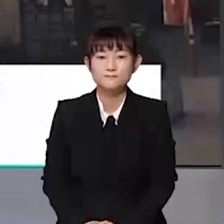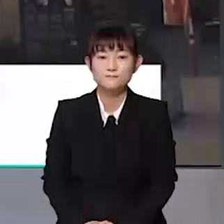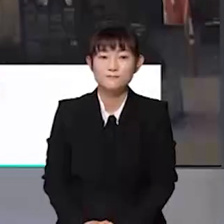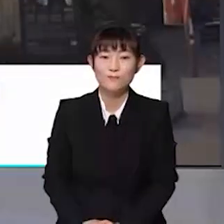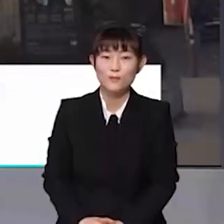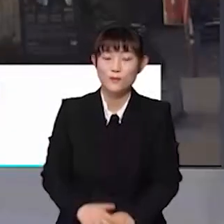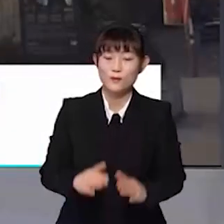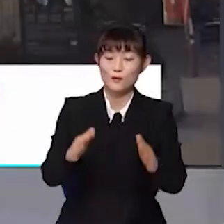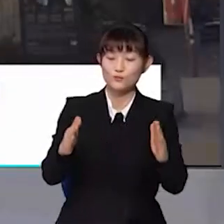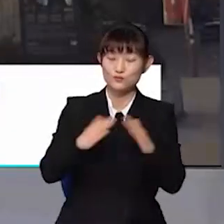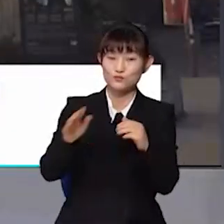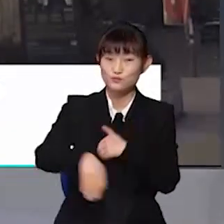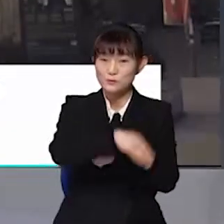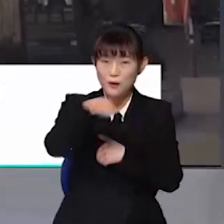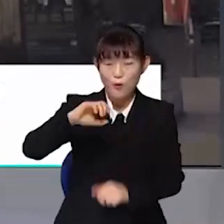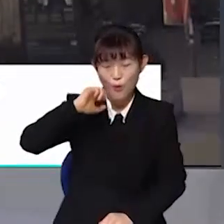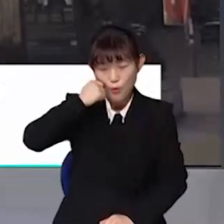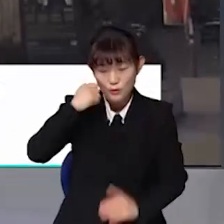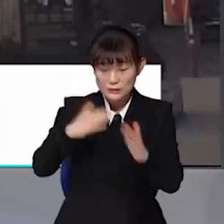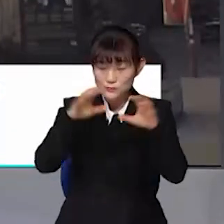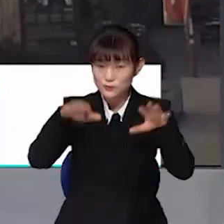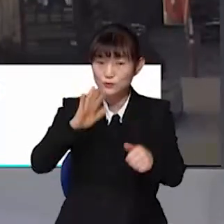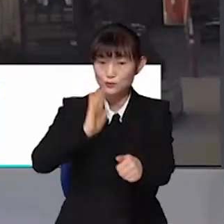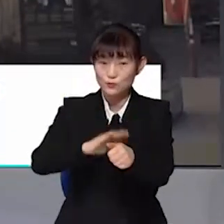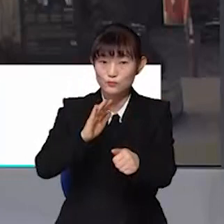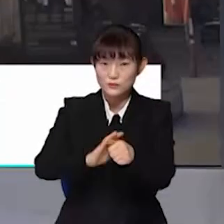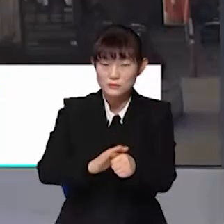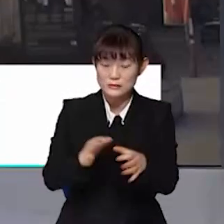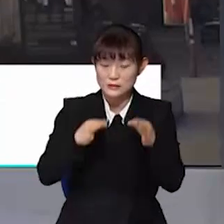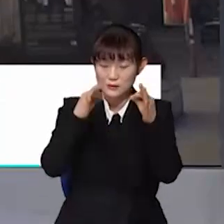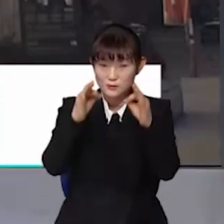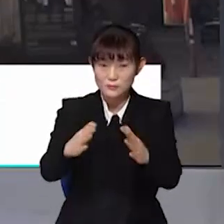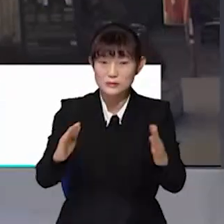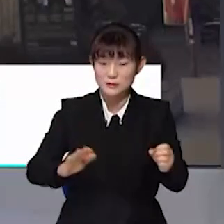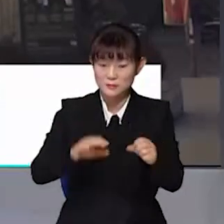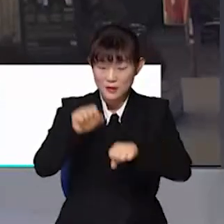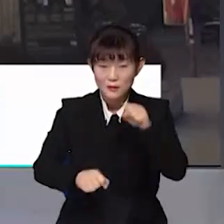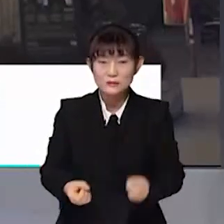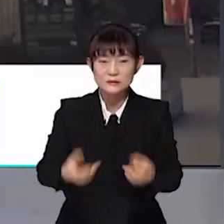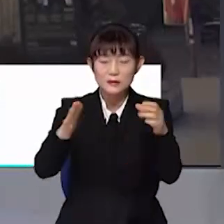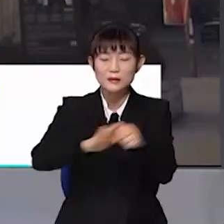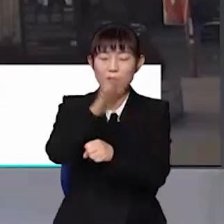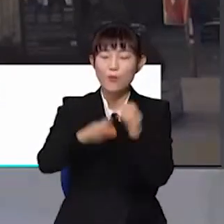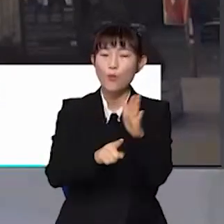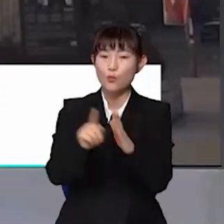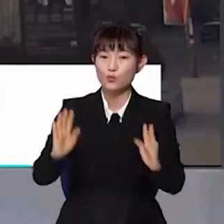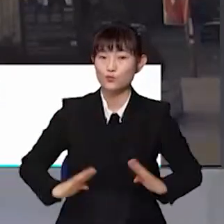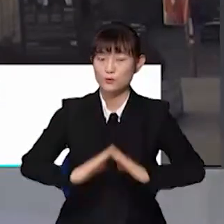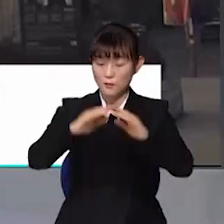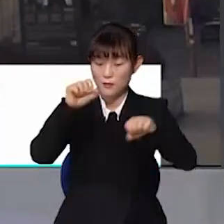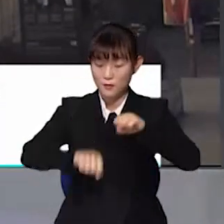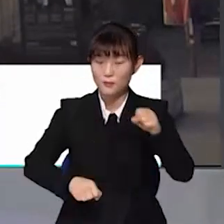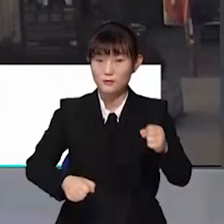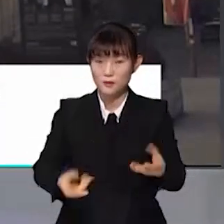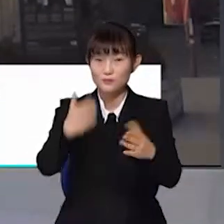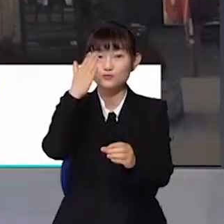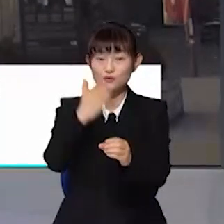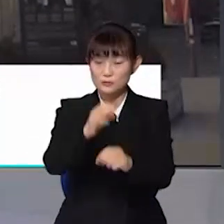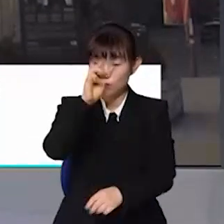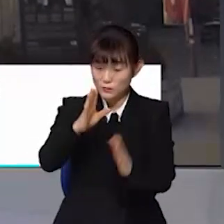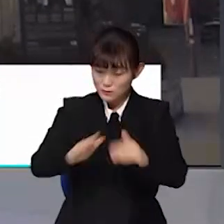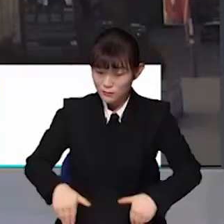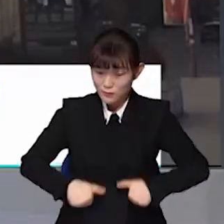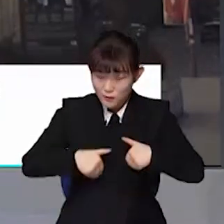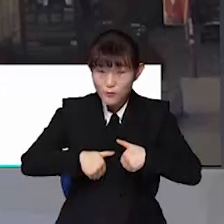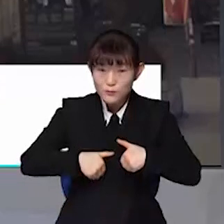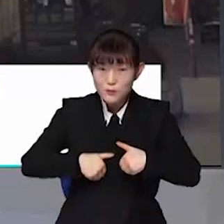우리 주변의 소외된 이웃을 돕는 기부 캠페인 사랑의 온도탑이 진행되고 있는데요. 광주와 전남은 사랑의 온도탑